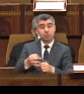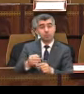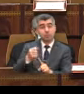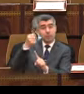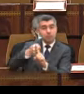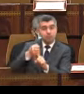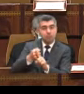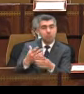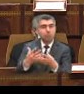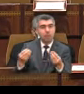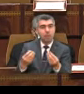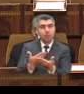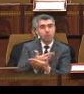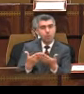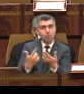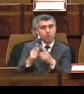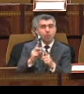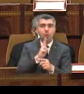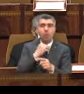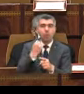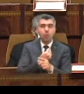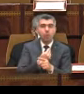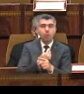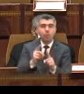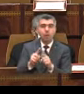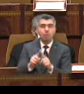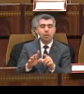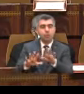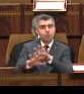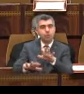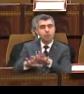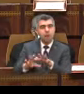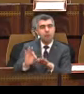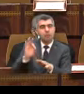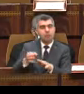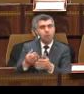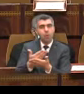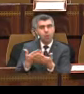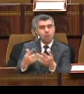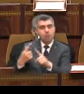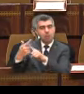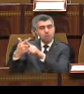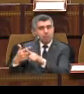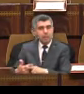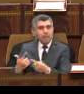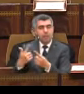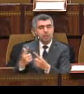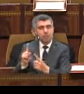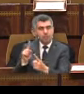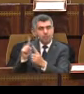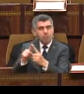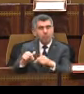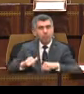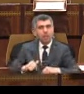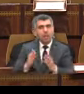من الامور الاجتماعيه لهذه الحكومه اجتماعيه بامتياز، لا في الميزانيات اللي رصدتوها للتعليم ولا